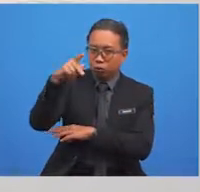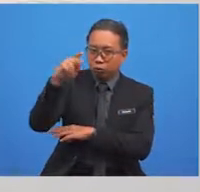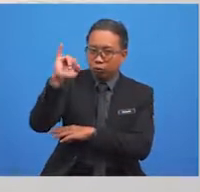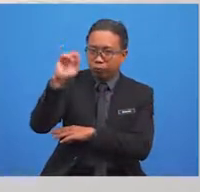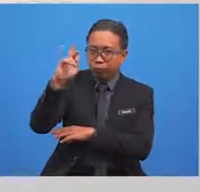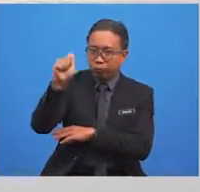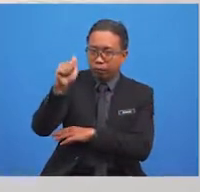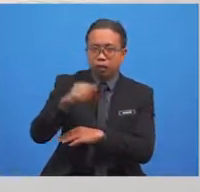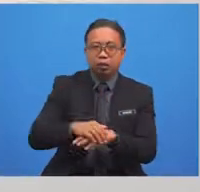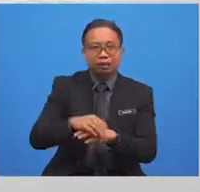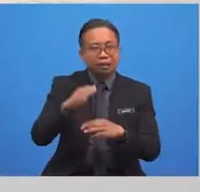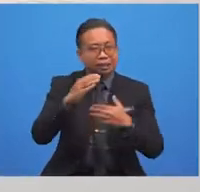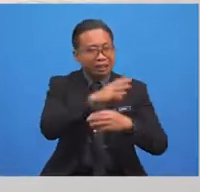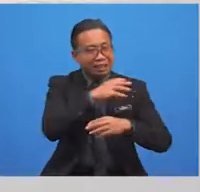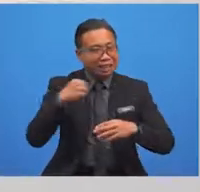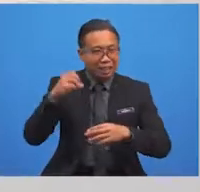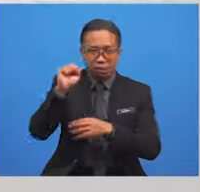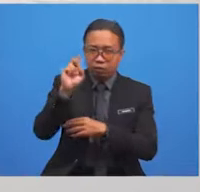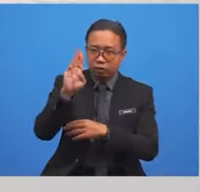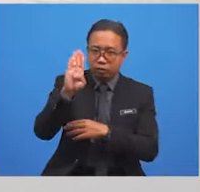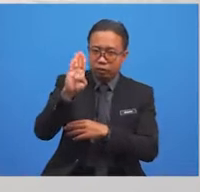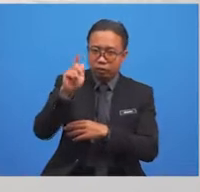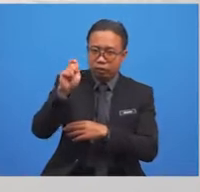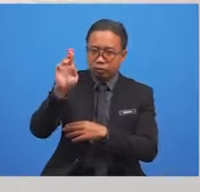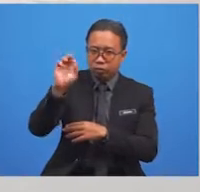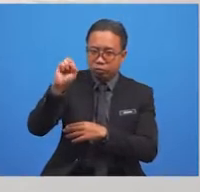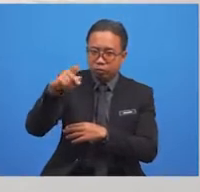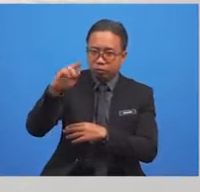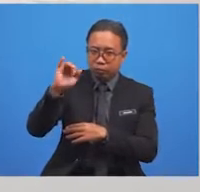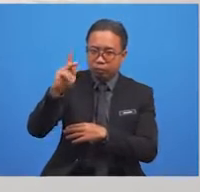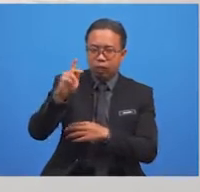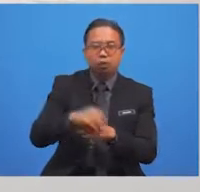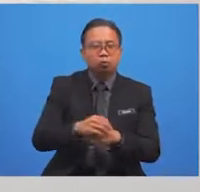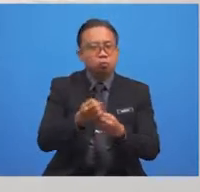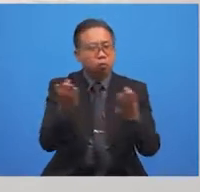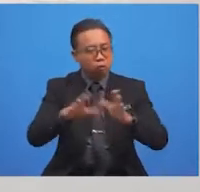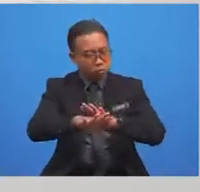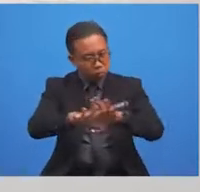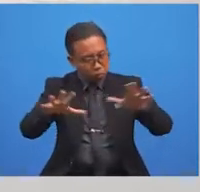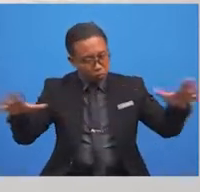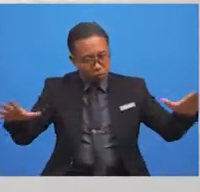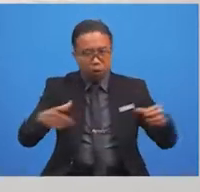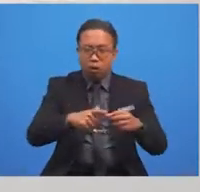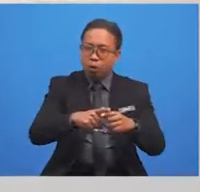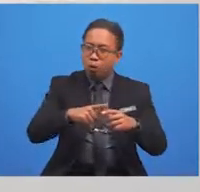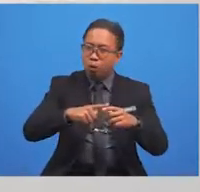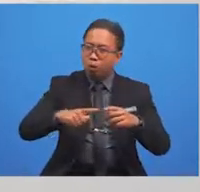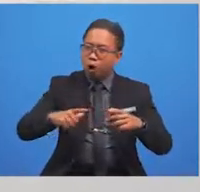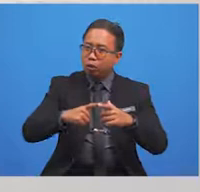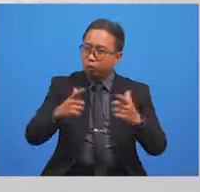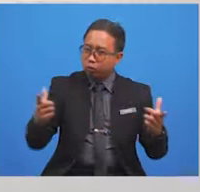dan subtropika, iaitu tersebar secara meluas di hutan semenanjung